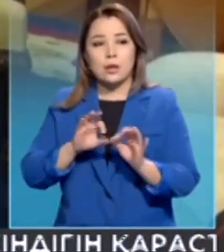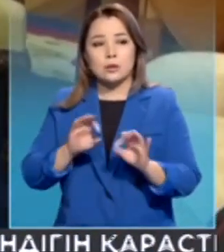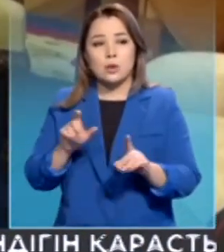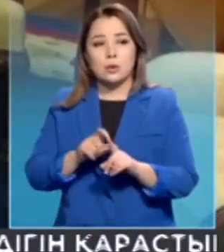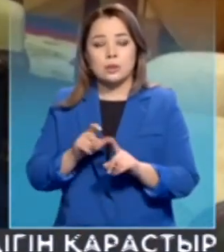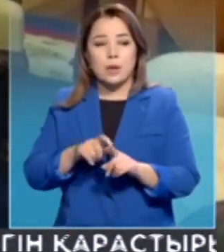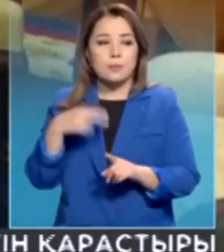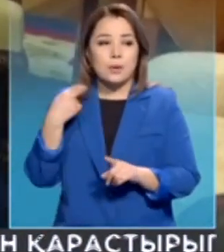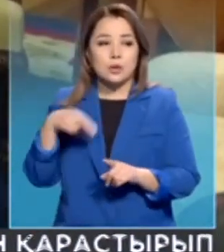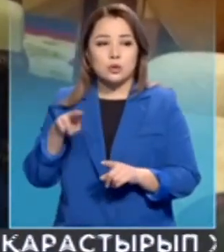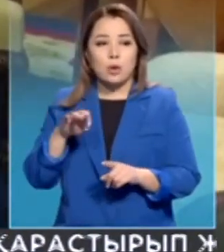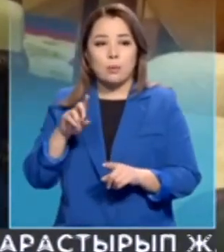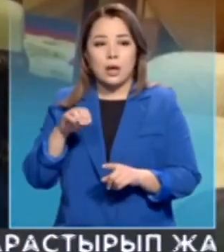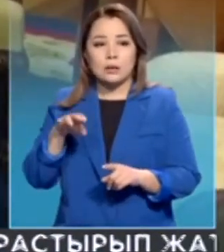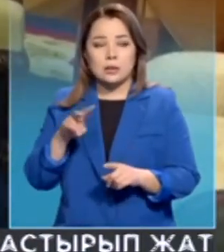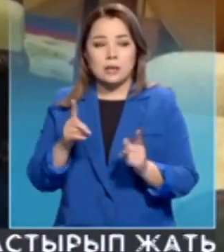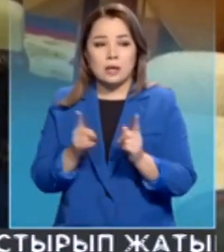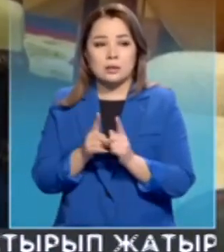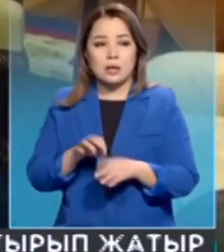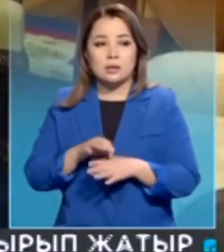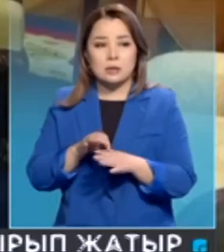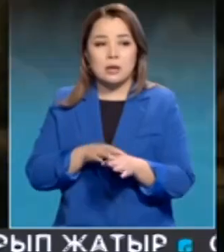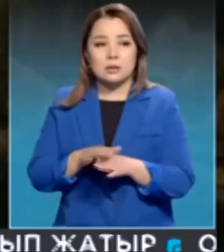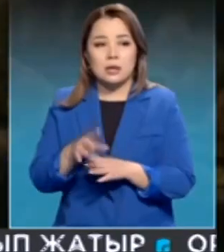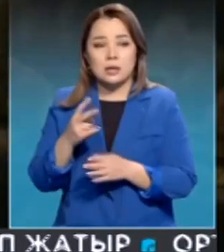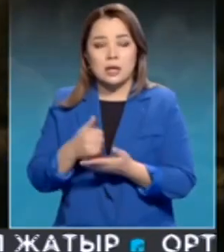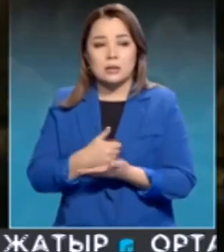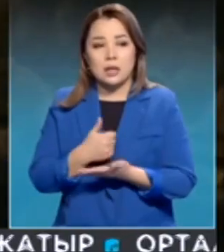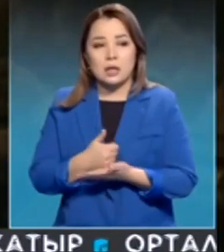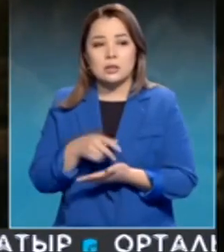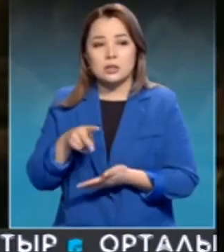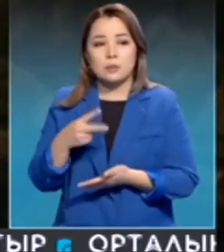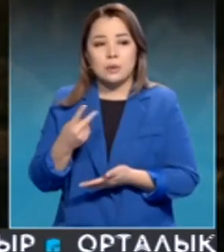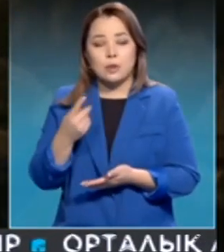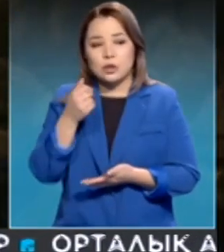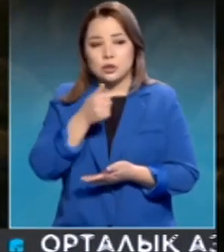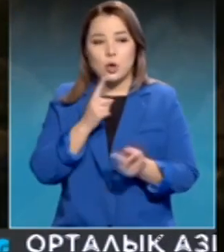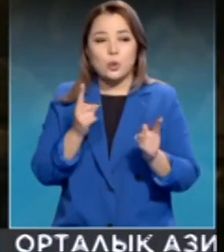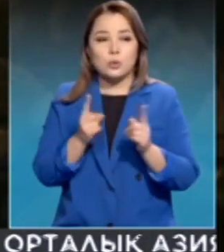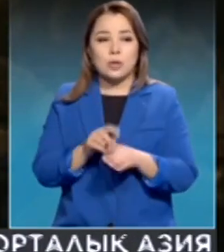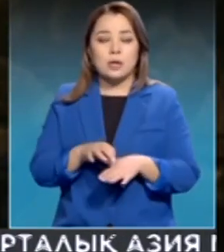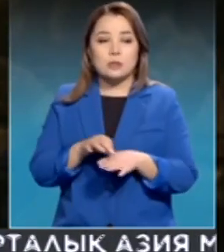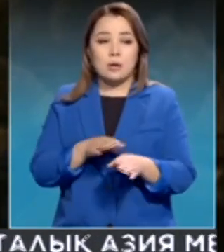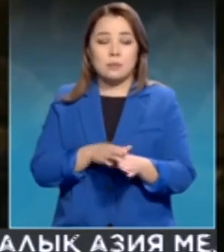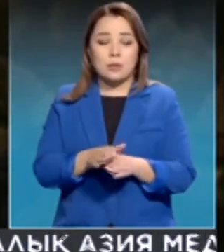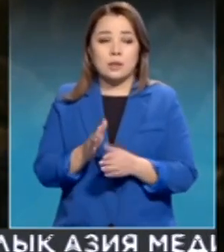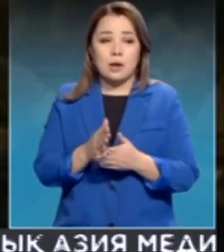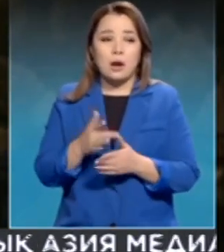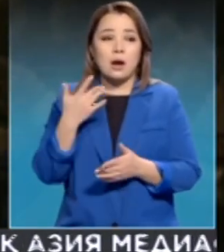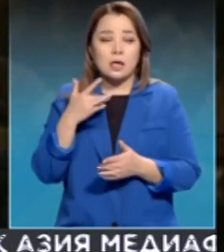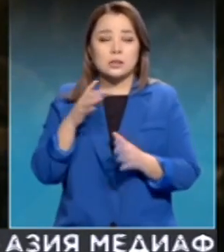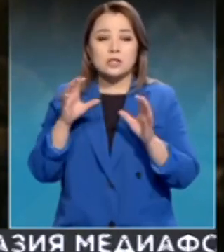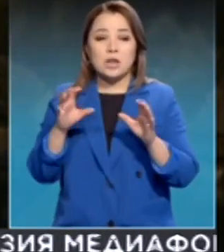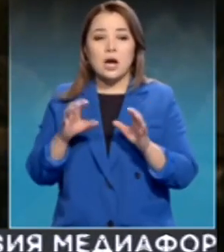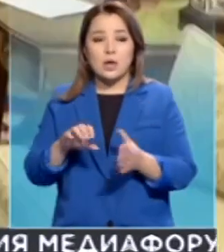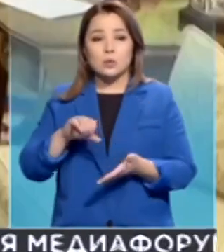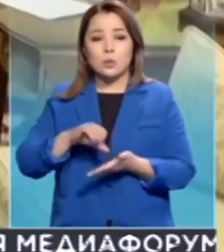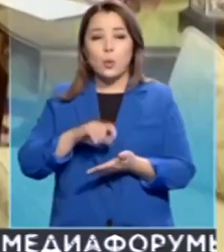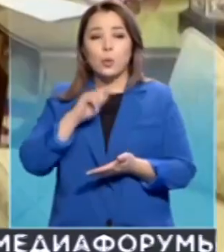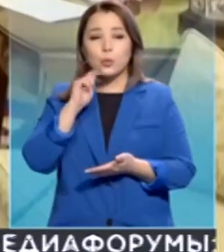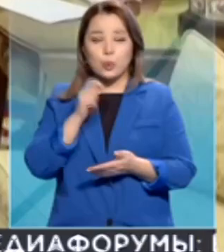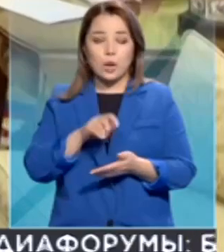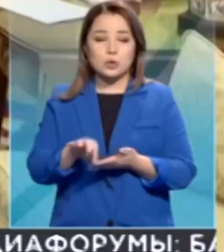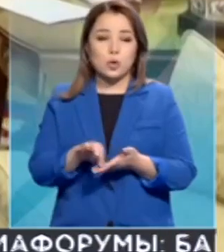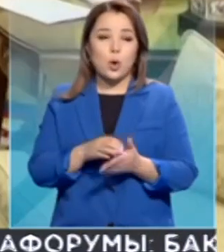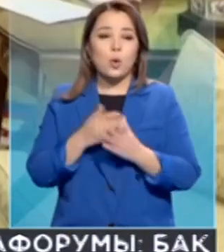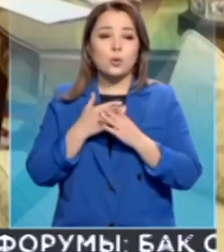сөйлеп президент Джо Байденмен кездеседі. Бұған дейін екі лидер 2021 жылы жүздескен екен. Қазір АқШ-тың заң шығарушылары Украинаға